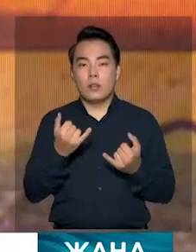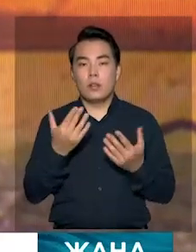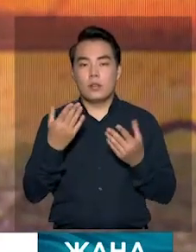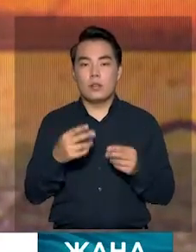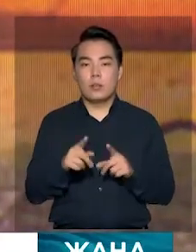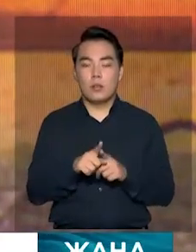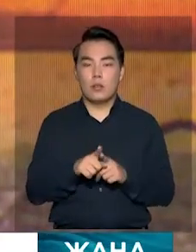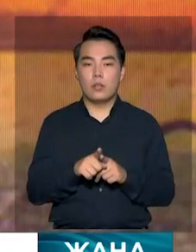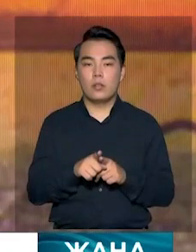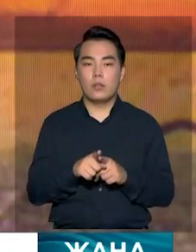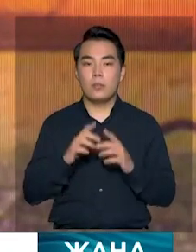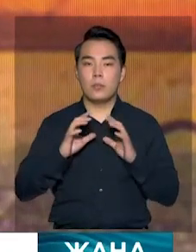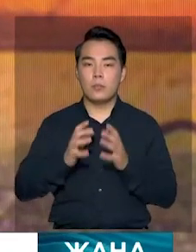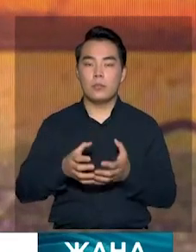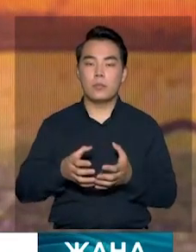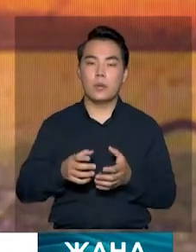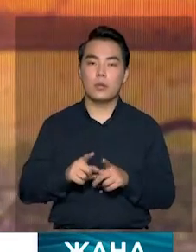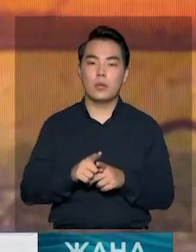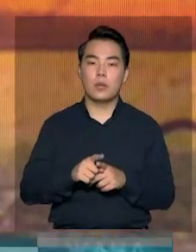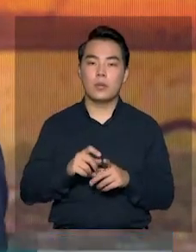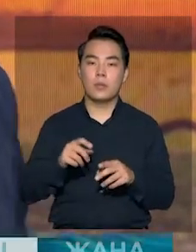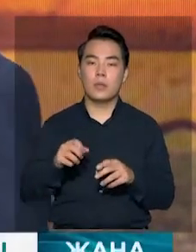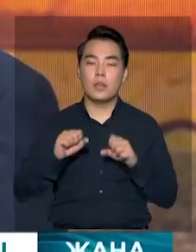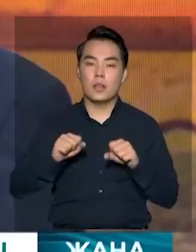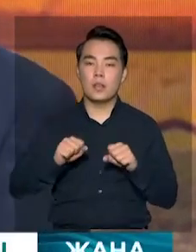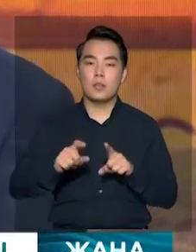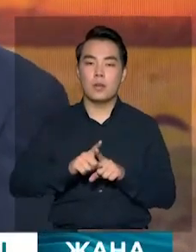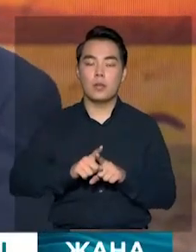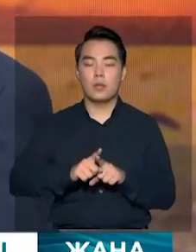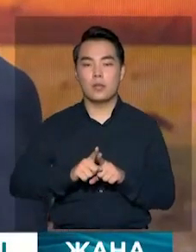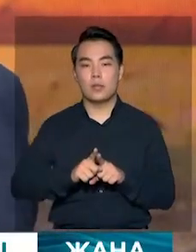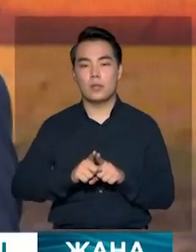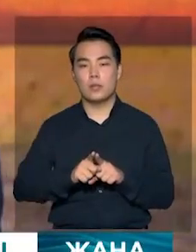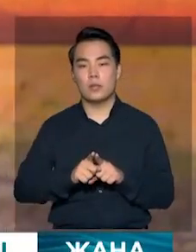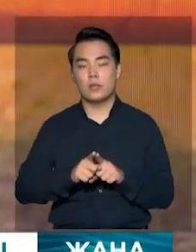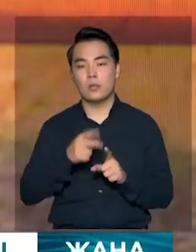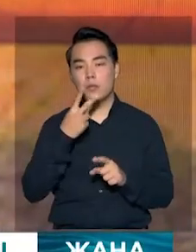мынау дүниежүзілік денсаулық сақтау ұйымының яғни ұсынуы бойынша,